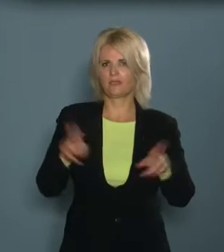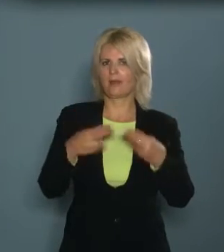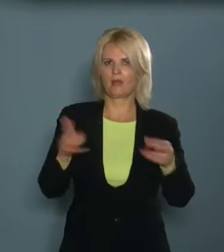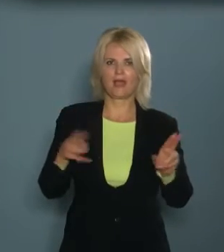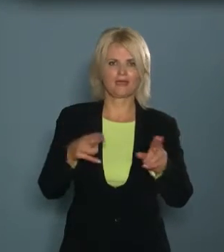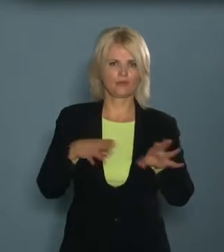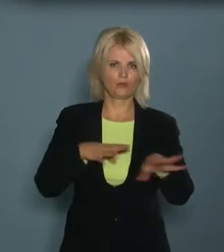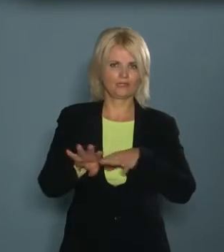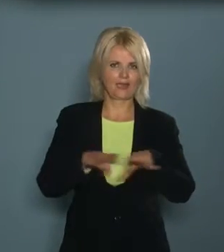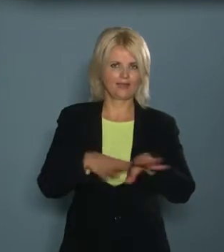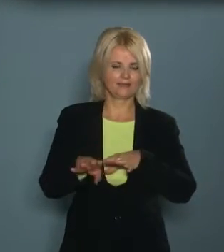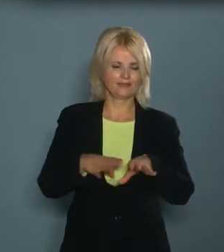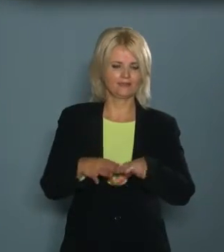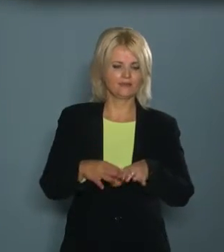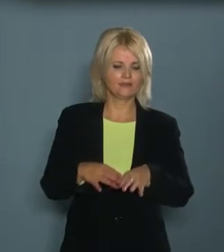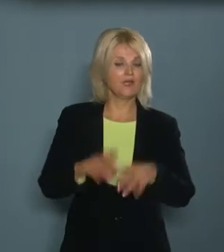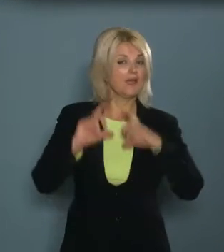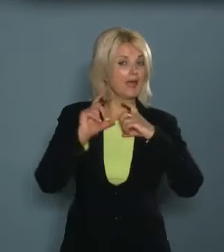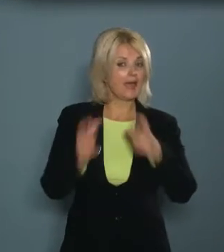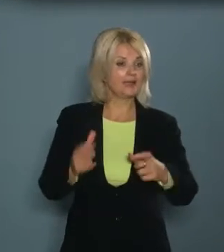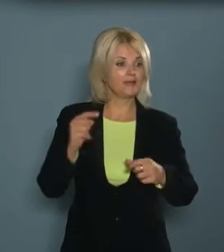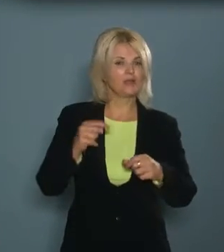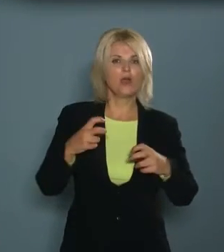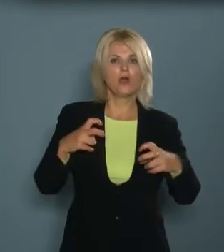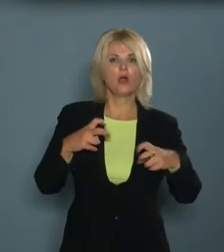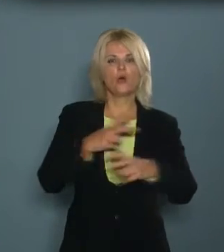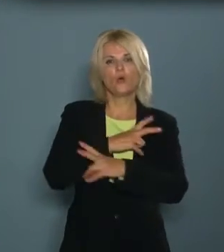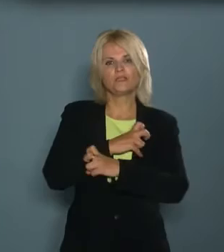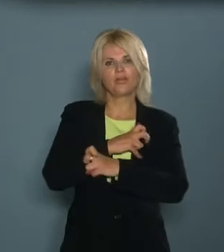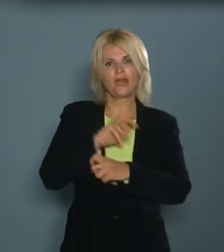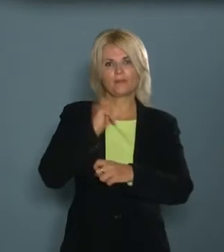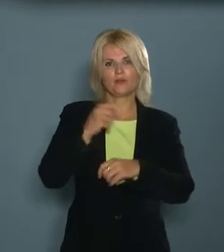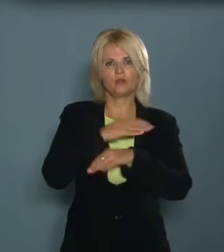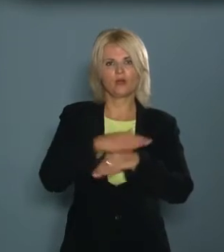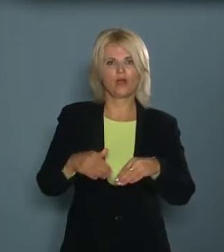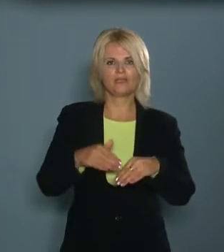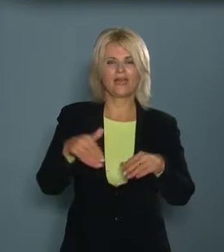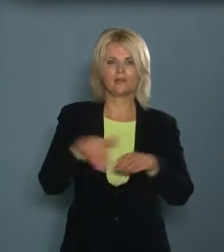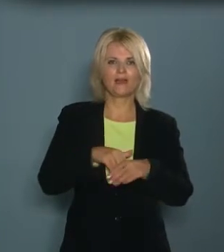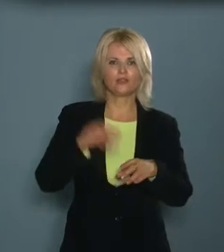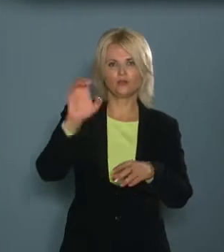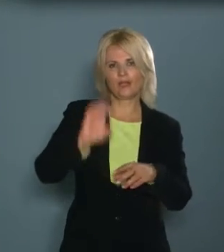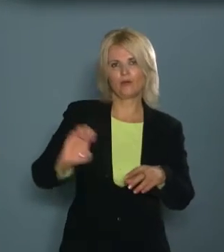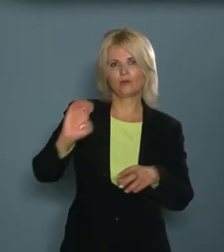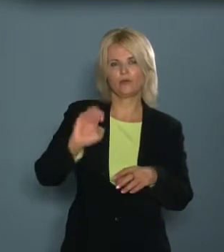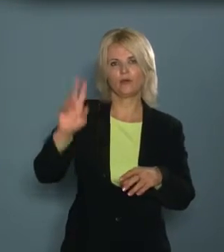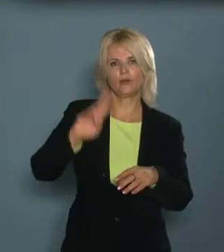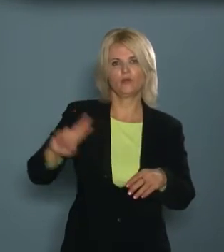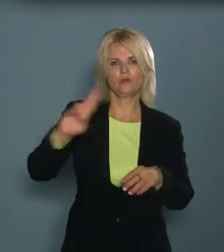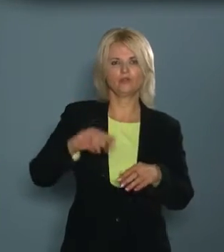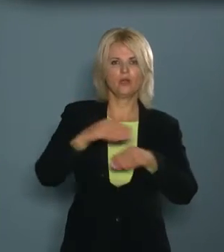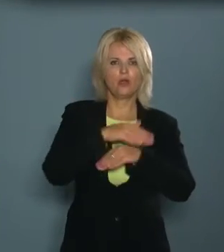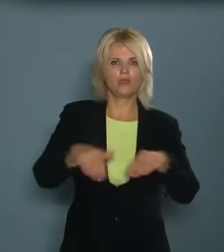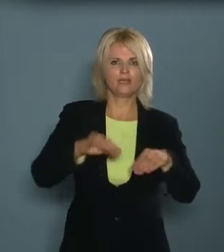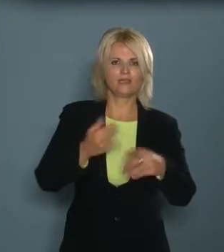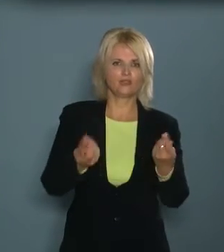autópályán közlekedni. Eljutottunk odáig, hogy még az osztrák-magyar határt, tehát egy belső Európai Uniós határt is